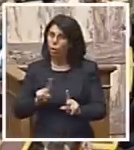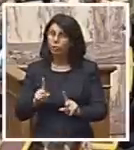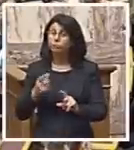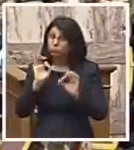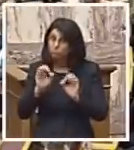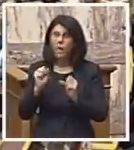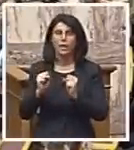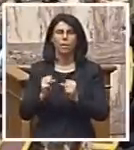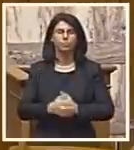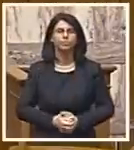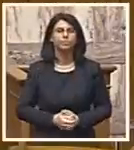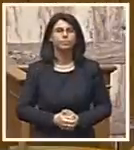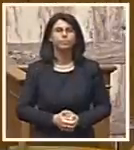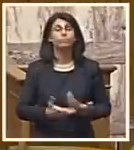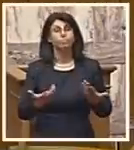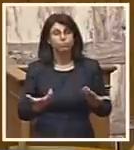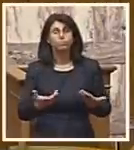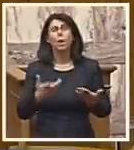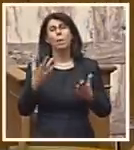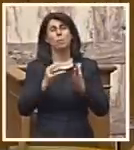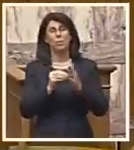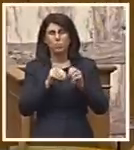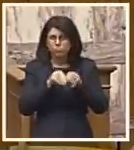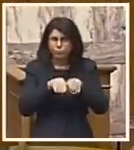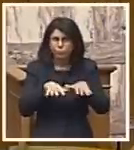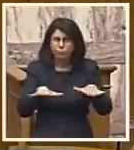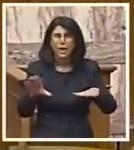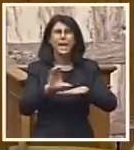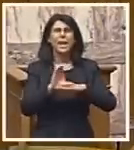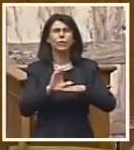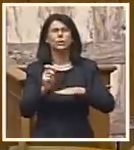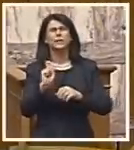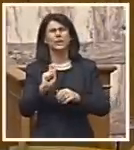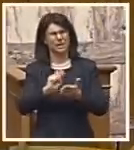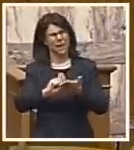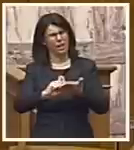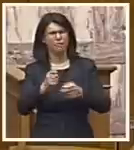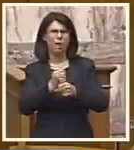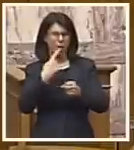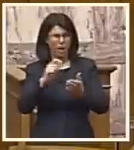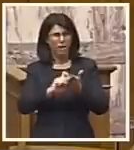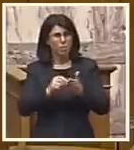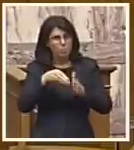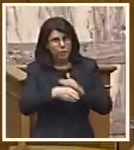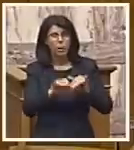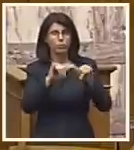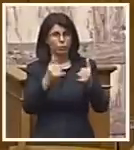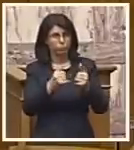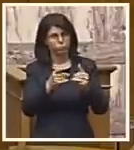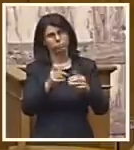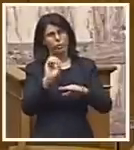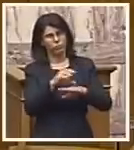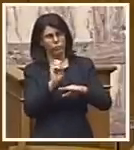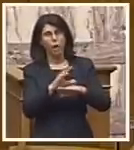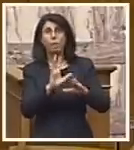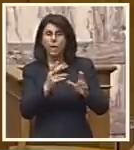επέκτηση, παραδείγματος χάρη, της ηλεκτρονικής συνταγογράφησης, πετυχαίνοντας περισσότερα με λιγότερα χρήματα, θέτοντας για